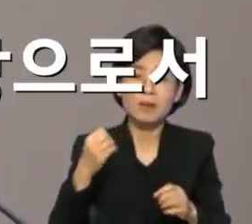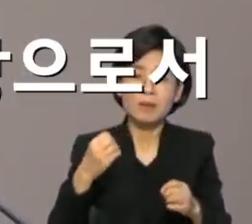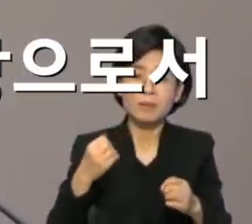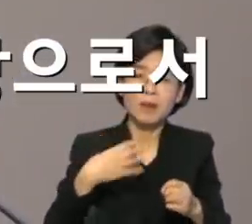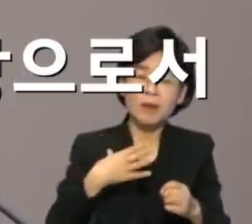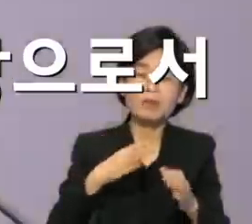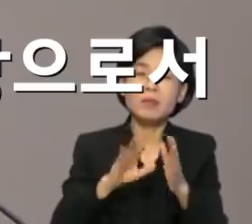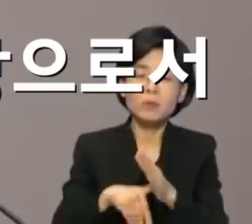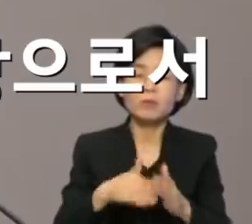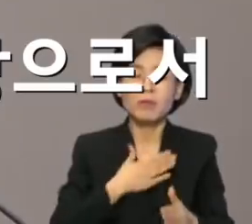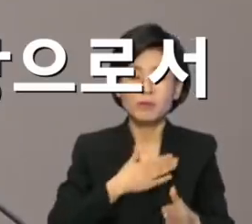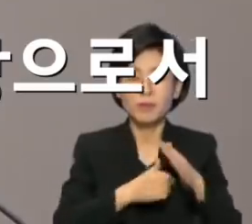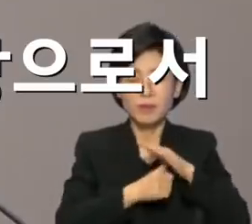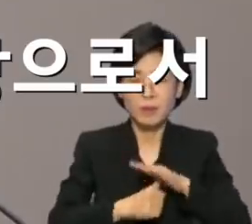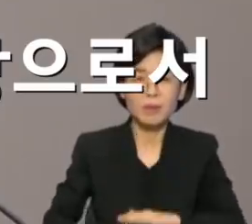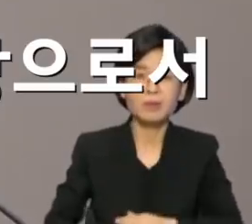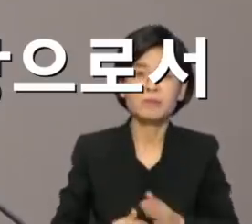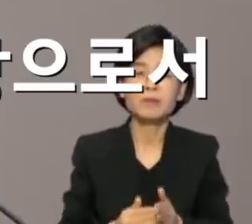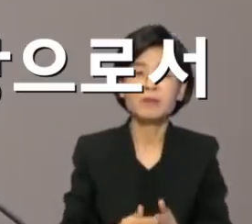나는 의장이